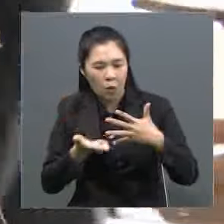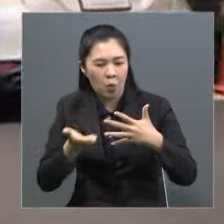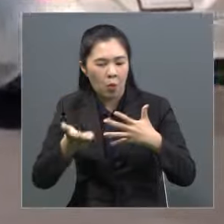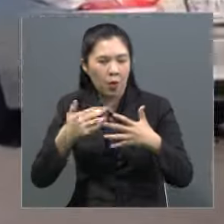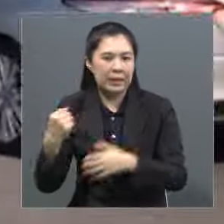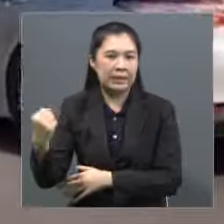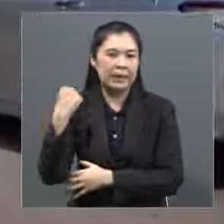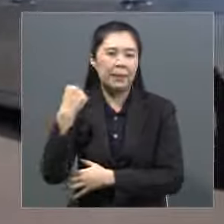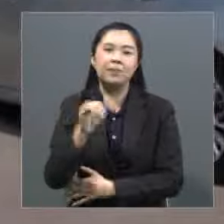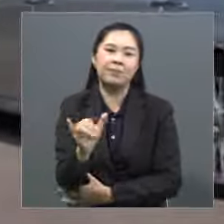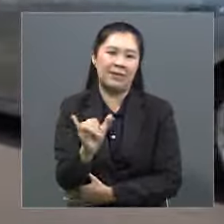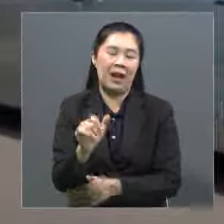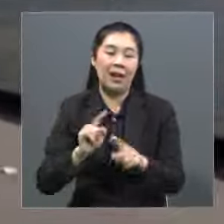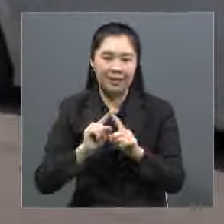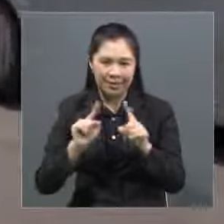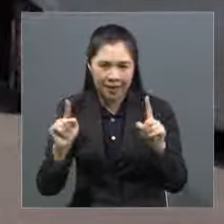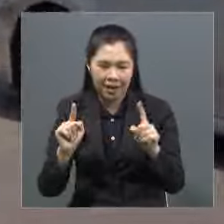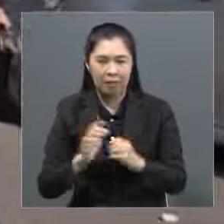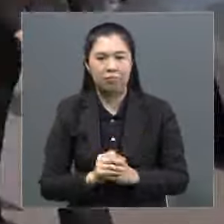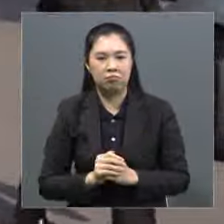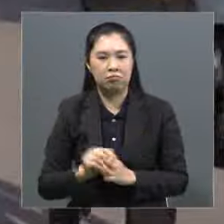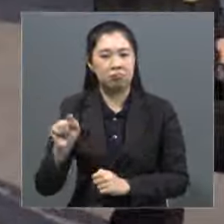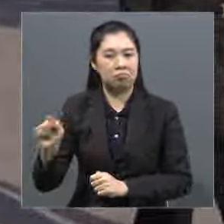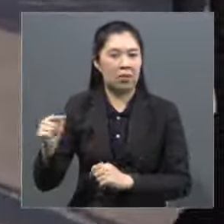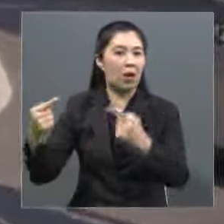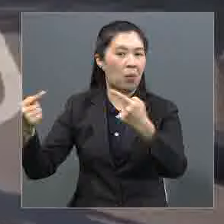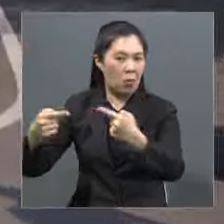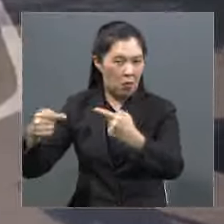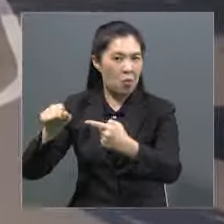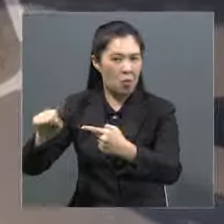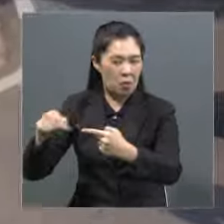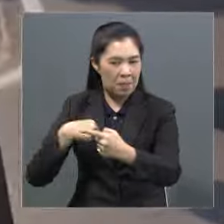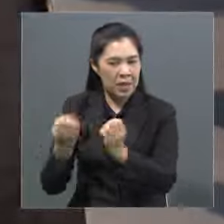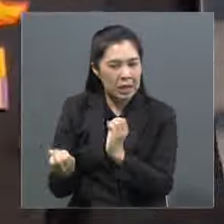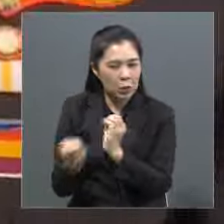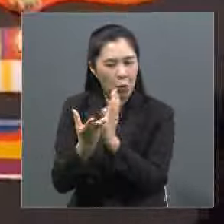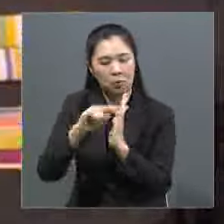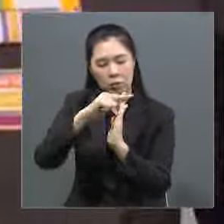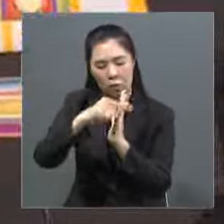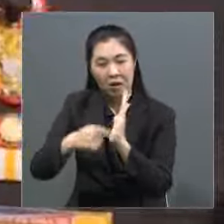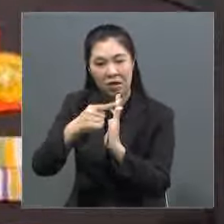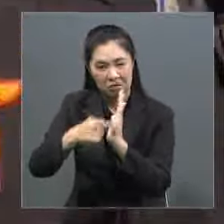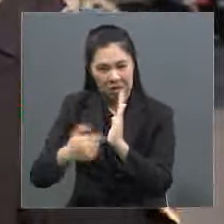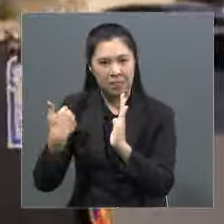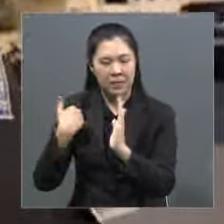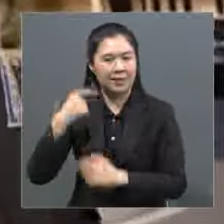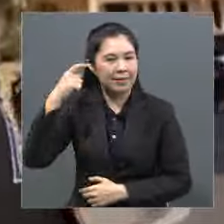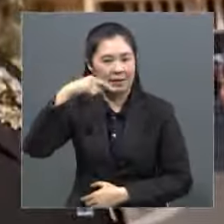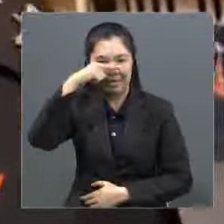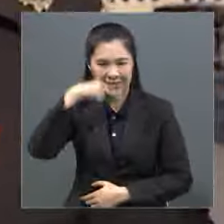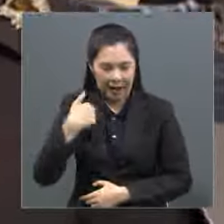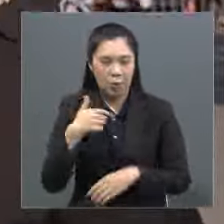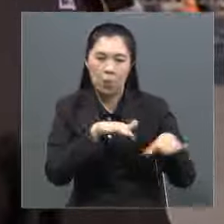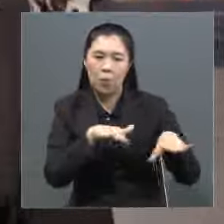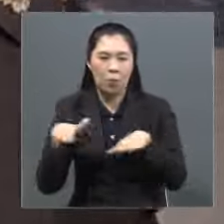เพิ่มความเข้มข้นแต่ก็ยอมรับครับว่าเหตุสู้รบย่อมจะส่งผลกระทบถึงพื้นที่ชายแดนซึ่งฝ่ายไทยเราก็มีการเตรียมพร้อมตลอด